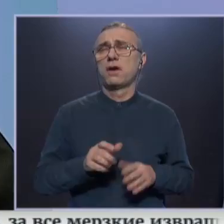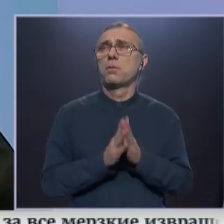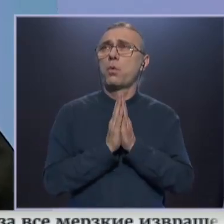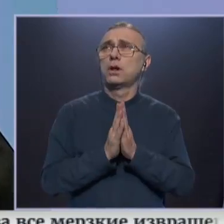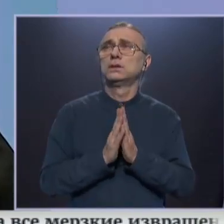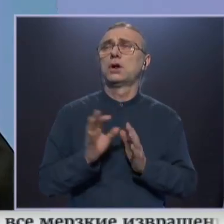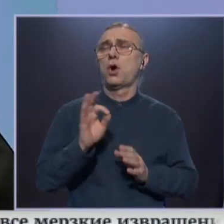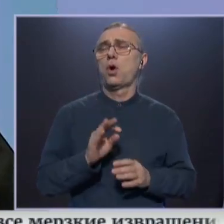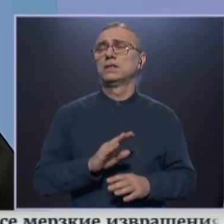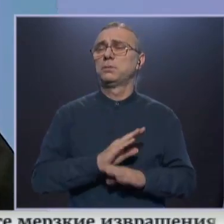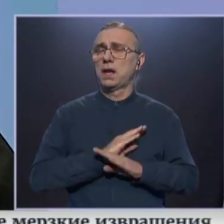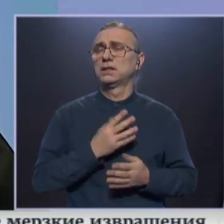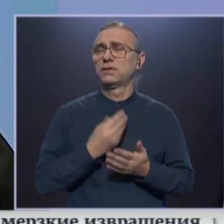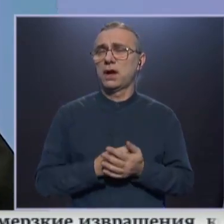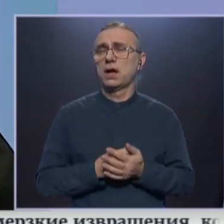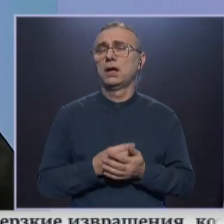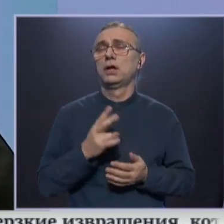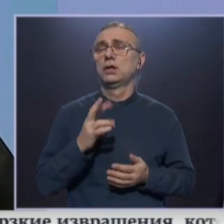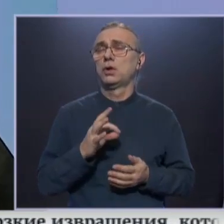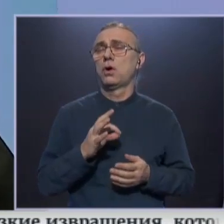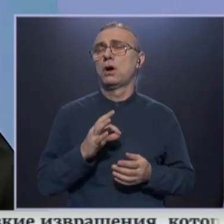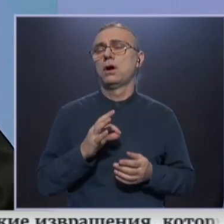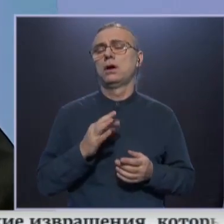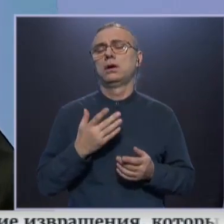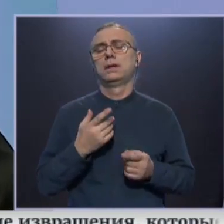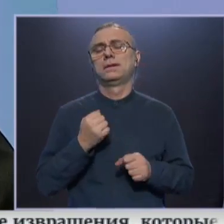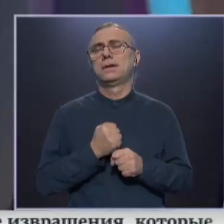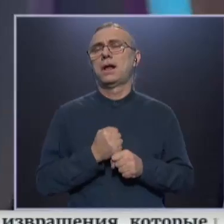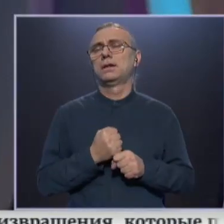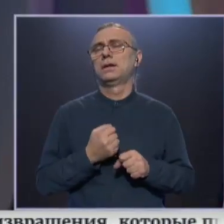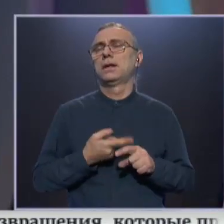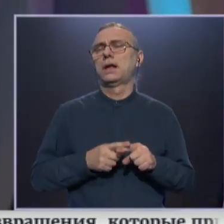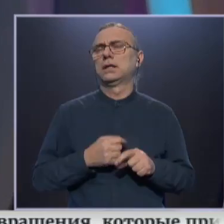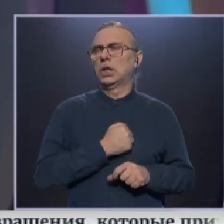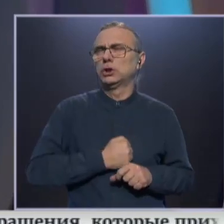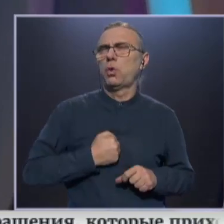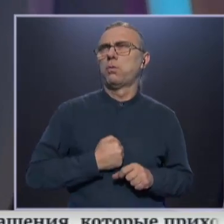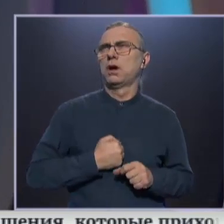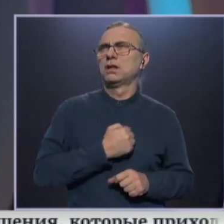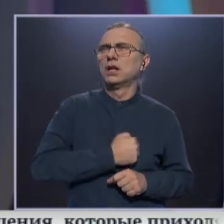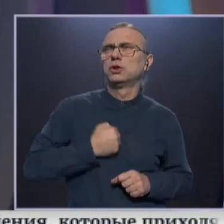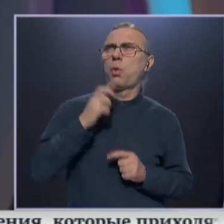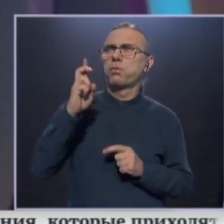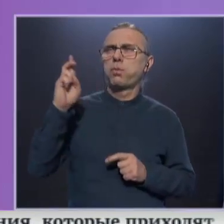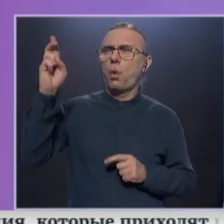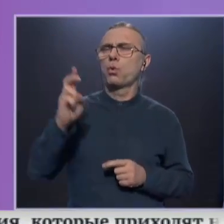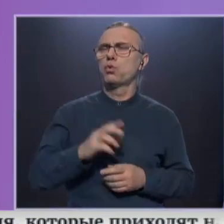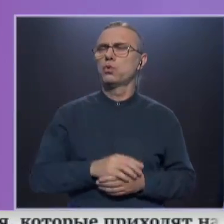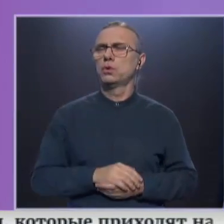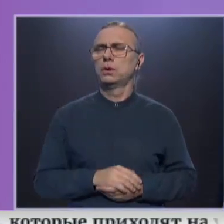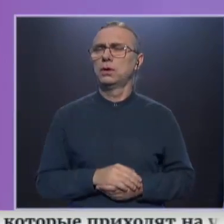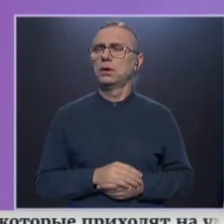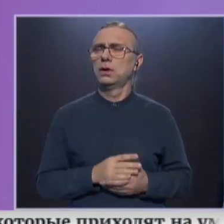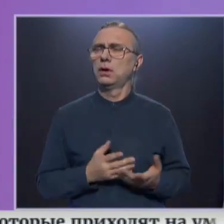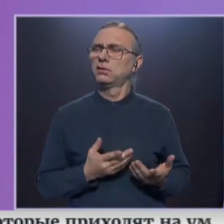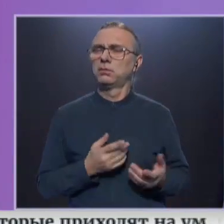своей, но при этом это делает со злобой, вот на зло как Богу, если он при этом тоже молится и думает, ой, как я умру, и все будут там